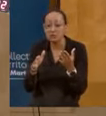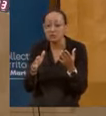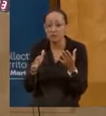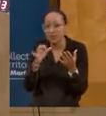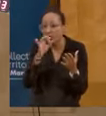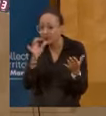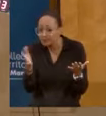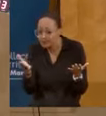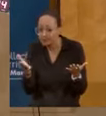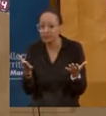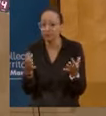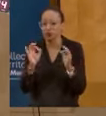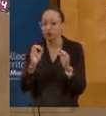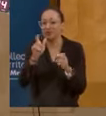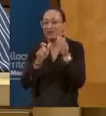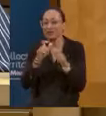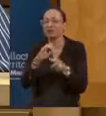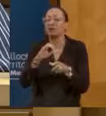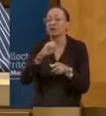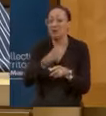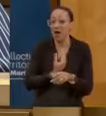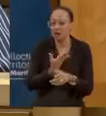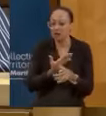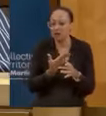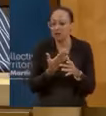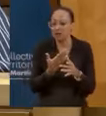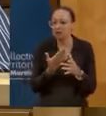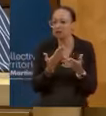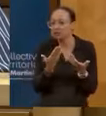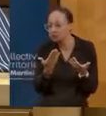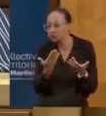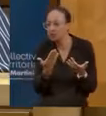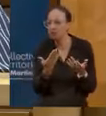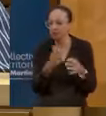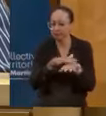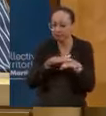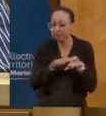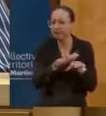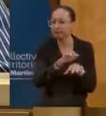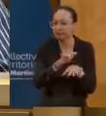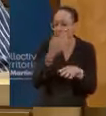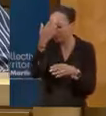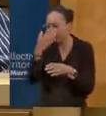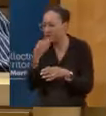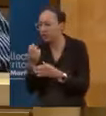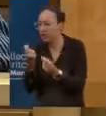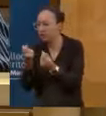nos artistes qui comptent là-dessus, mais si on leur dit qu'il n'y a pas d'argent, ben, ce restera des annonces. On est fini.